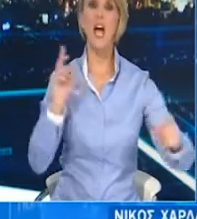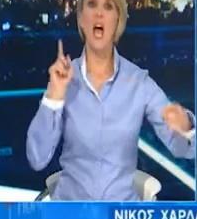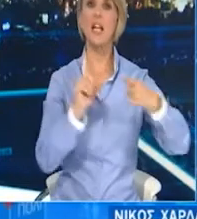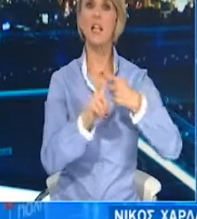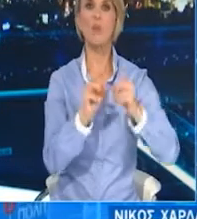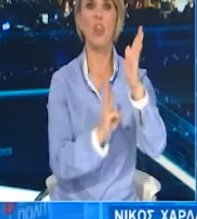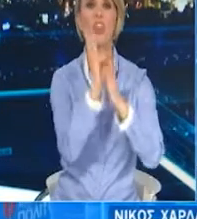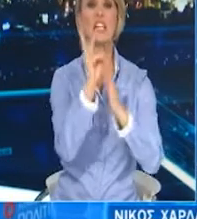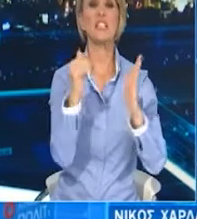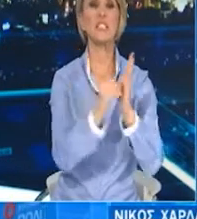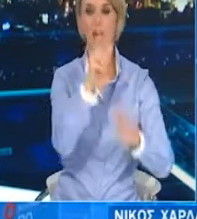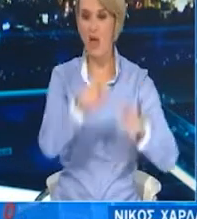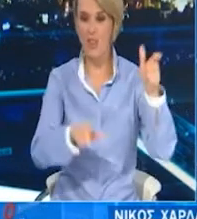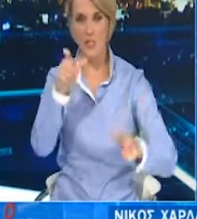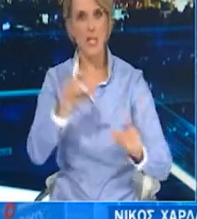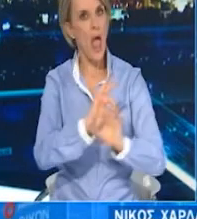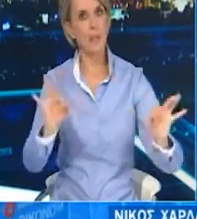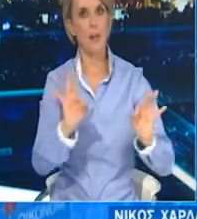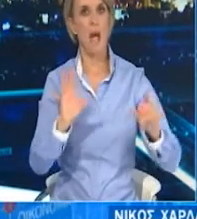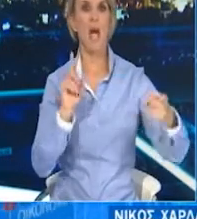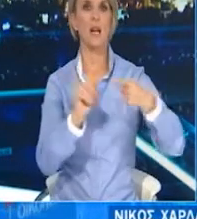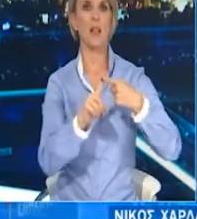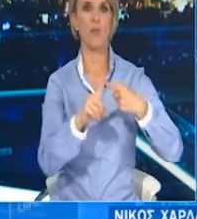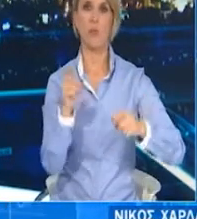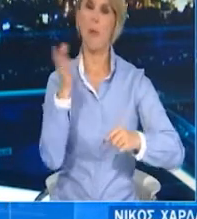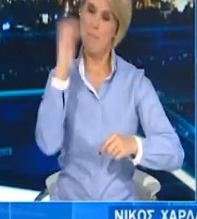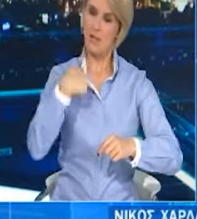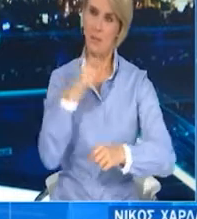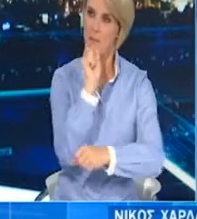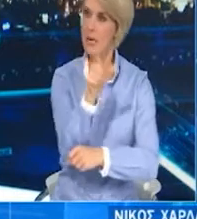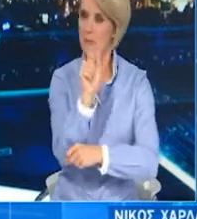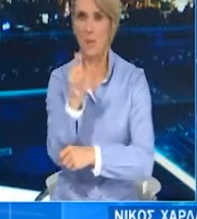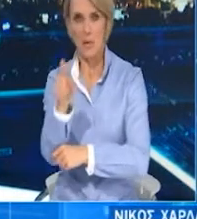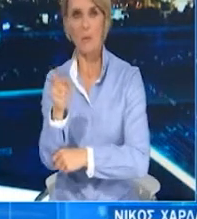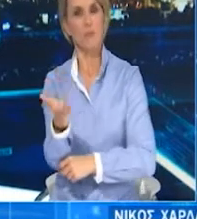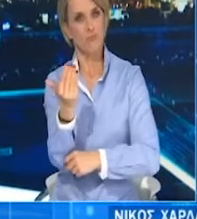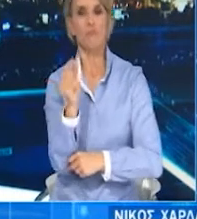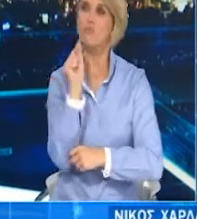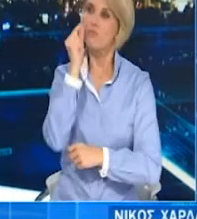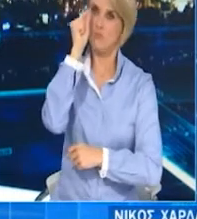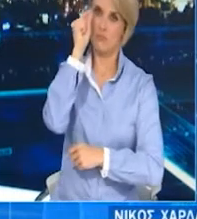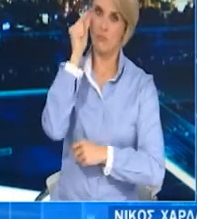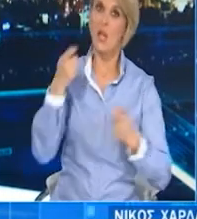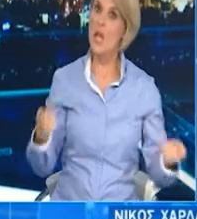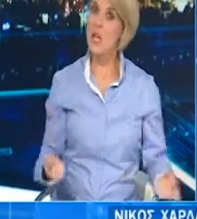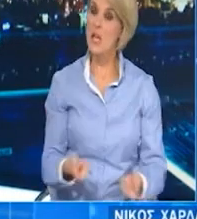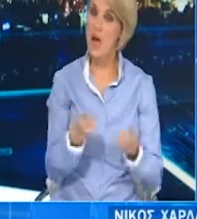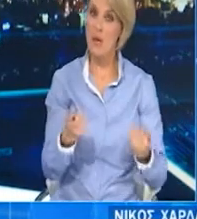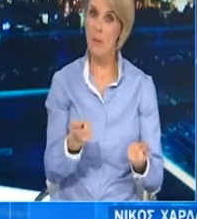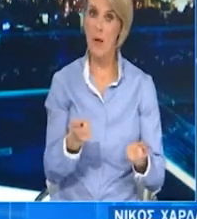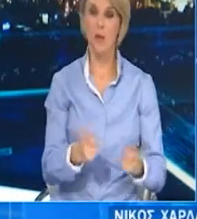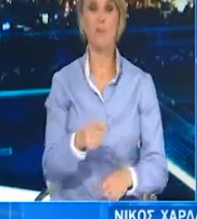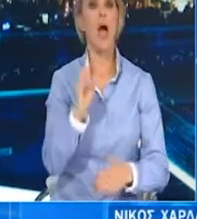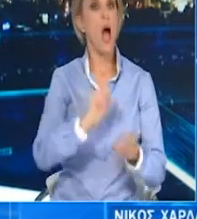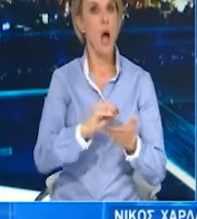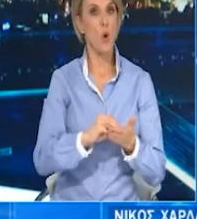Οι δειγματοληπτικοί έλεγχοι ξεκίνησαν χθες με 5.300 ελέγχους, από τους οποίους 2.336 πραγματοποιήθηκαν στους 98